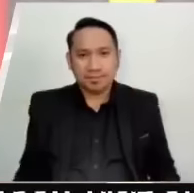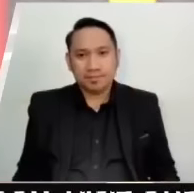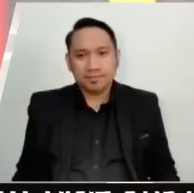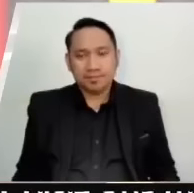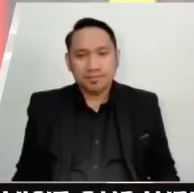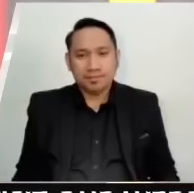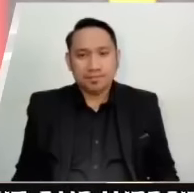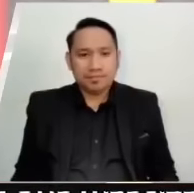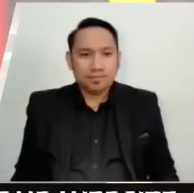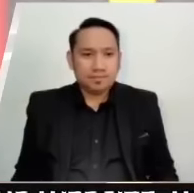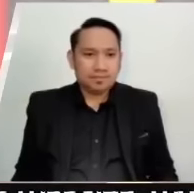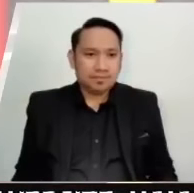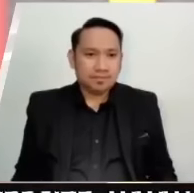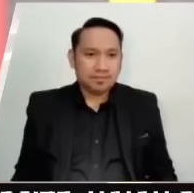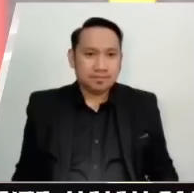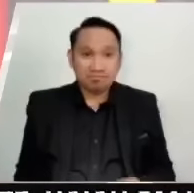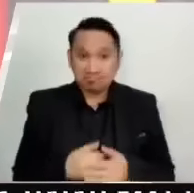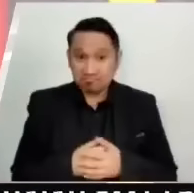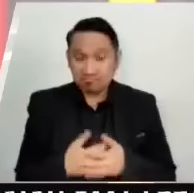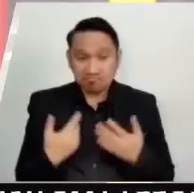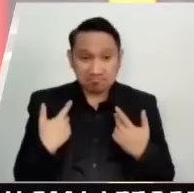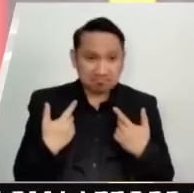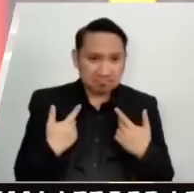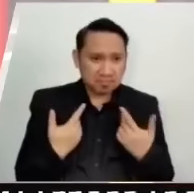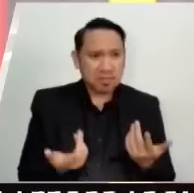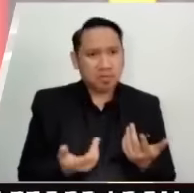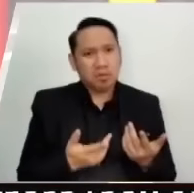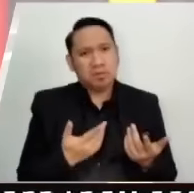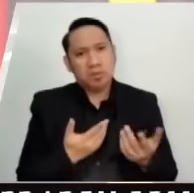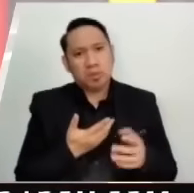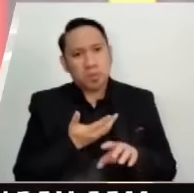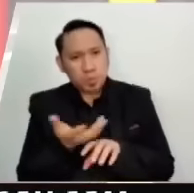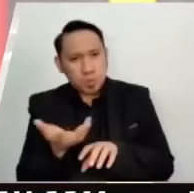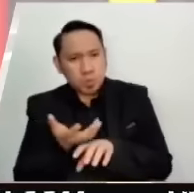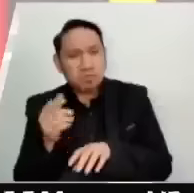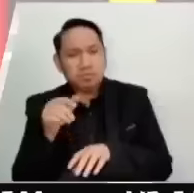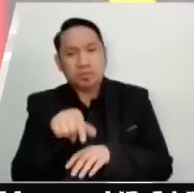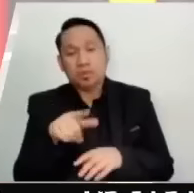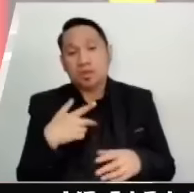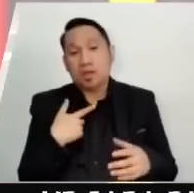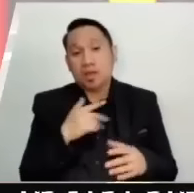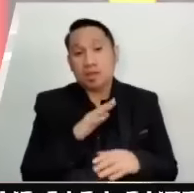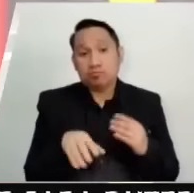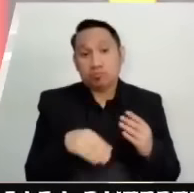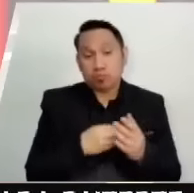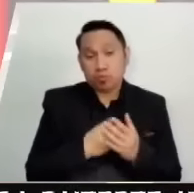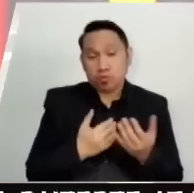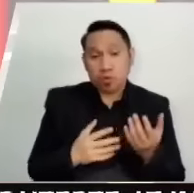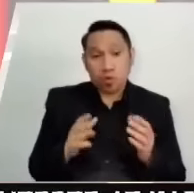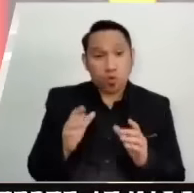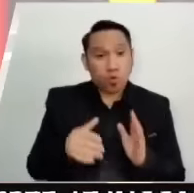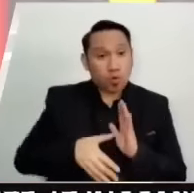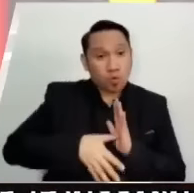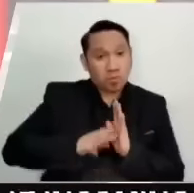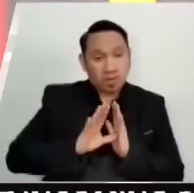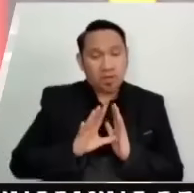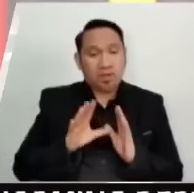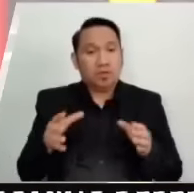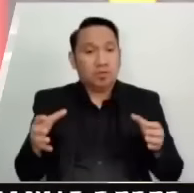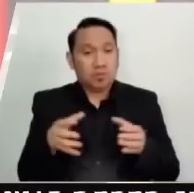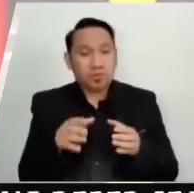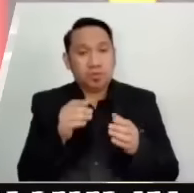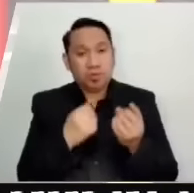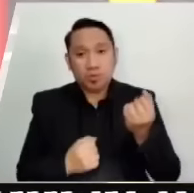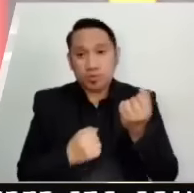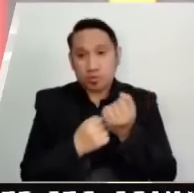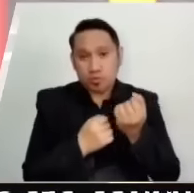sa gitna ng kabi-kabilang alegasyon nagpahayag ng pagsuporta ang lahat ng COMELEC commissioners pati ang employees Union kay Comelec Chairman George